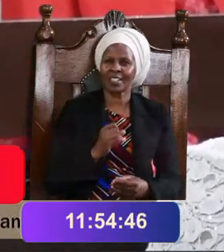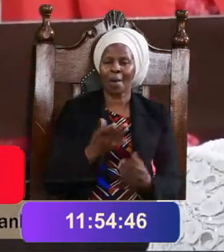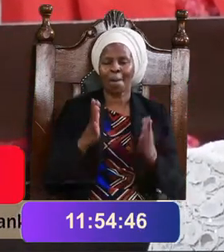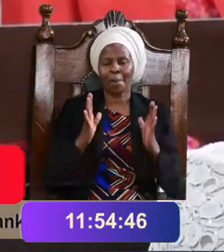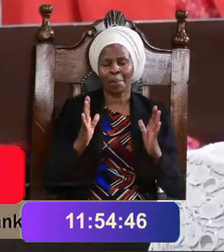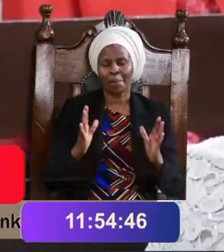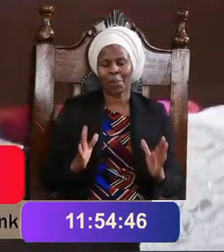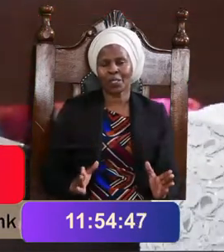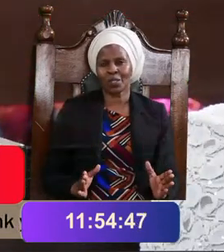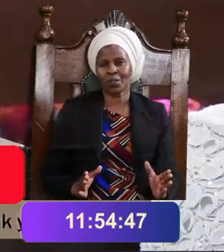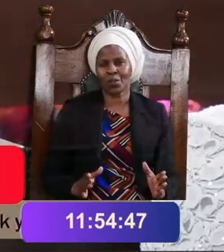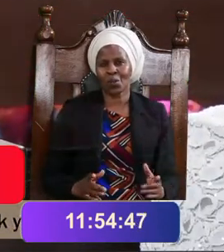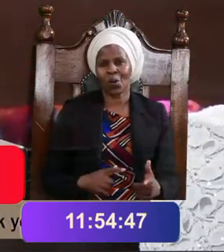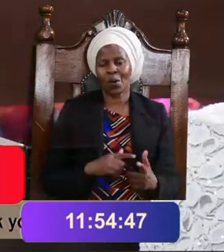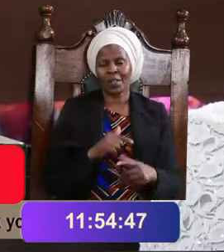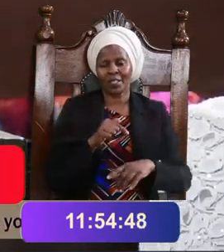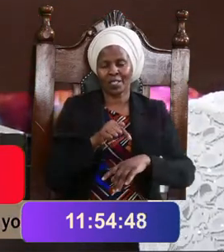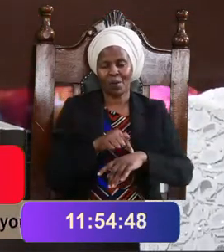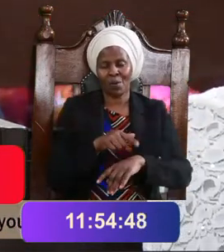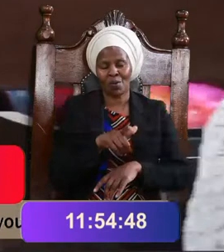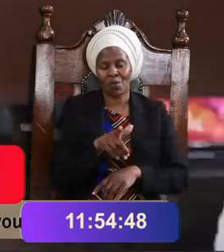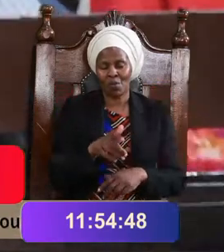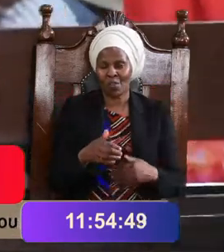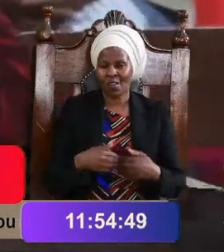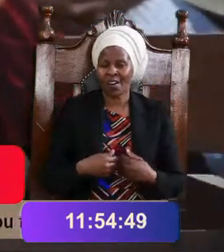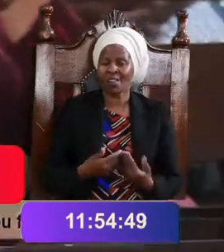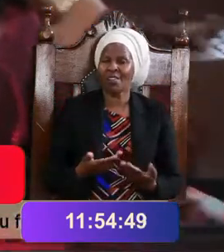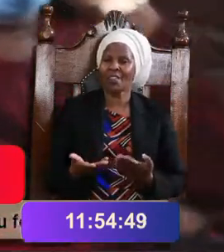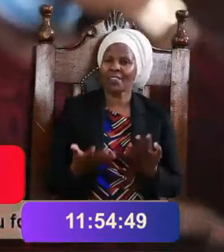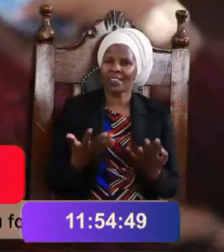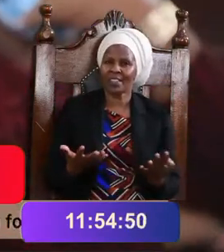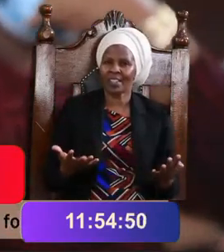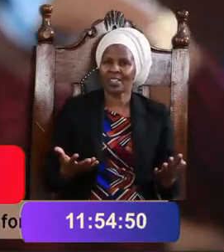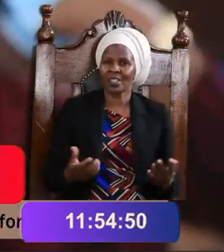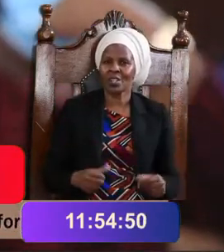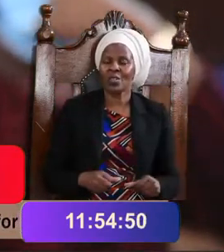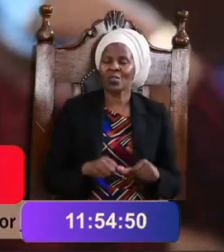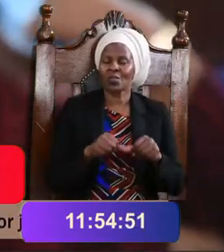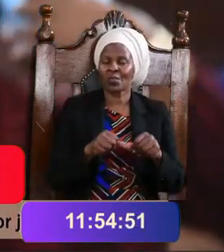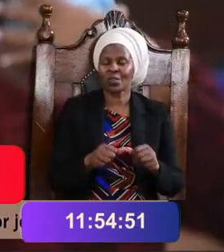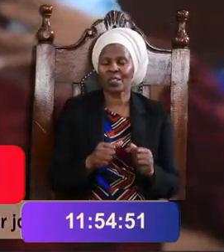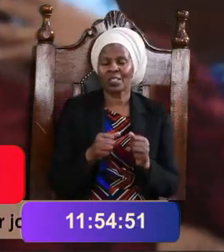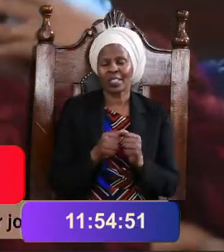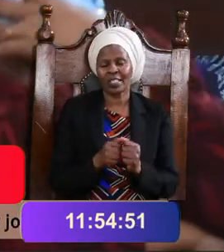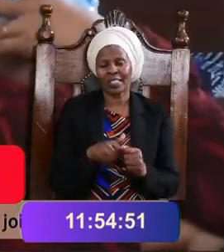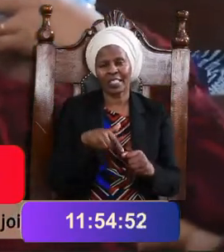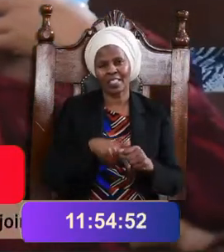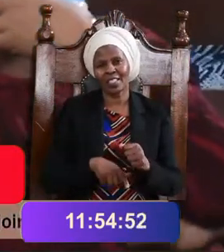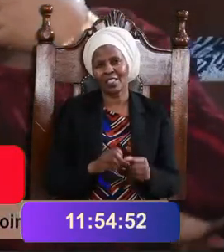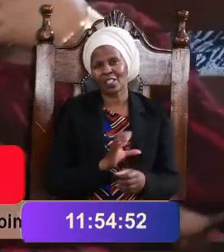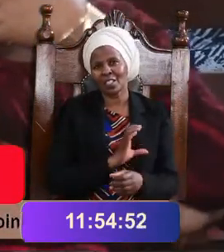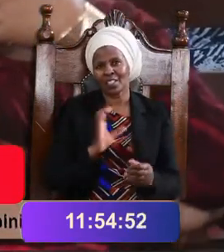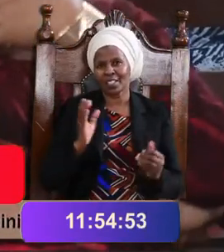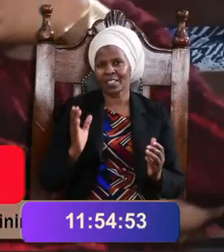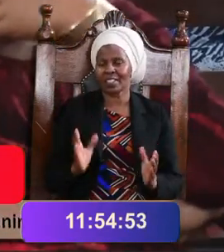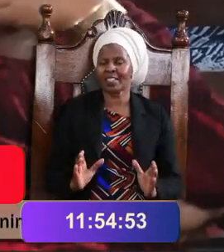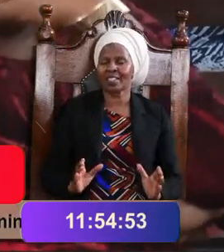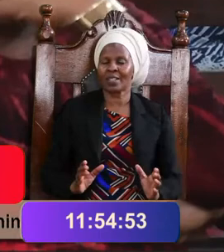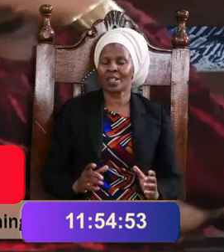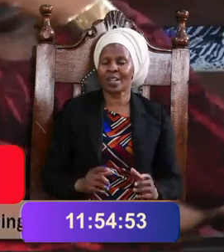kibiashara. Wakati ambapo unakufaa, unaendelea na Ukristo. Wakati ambao